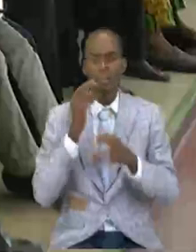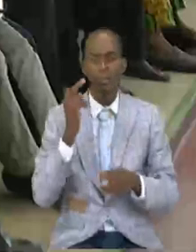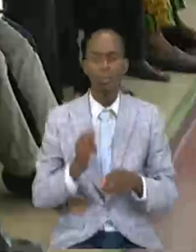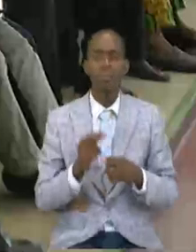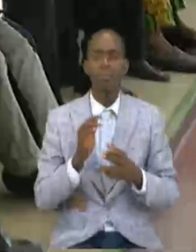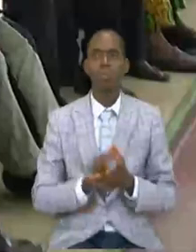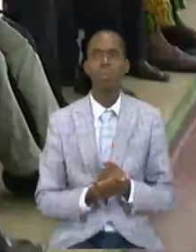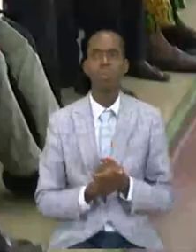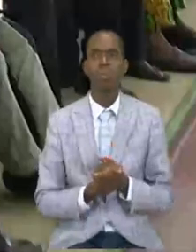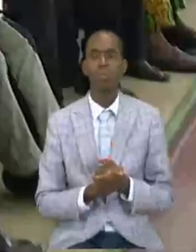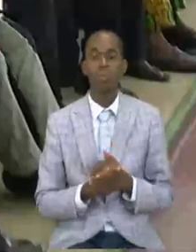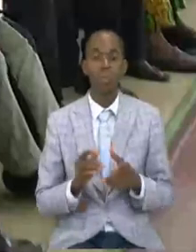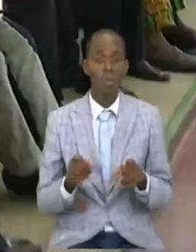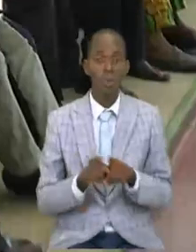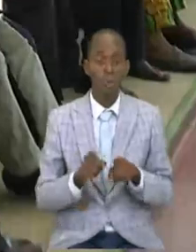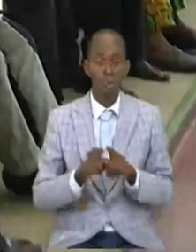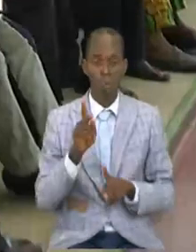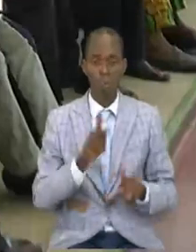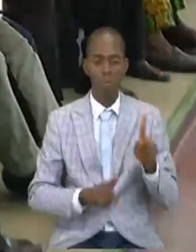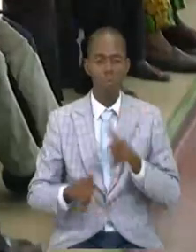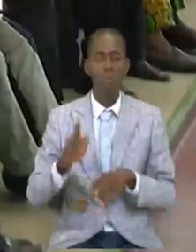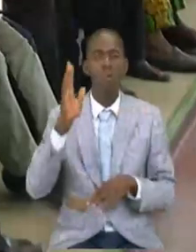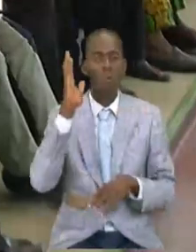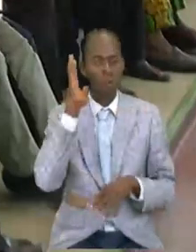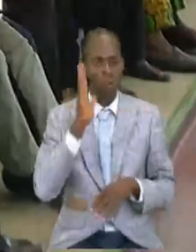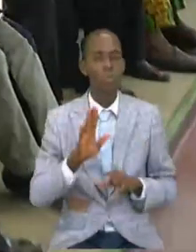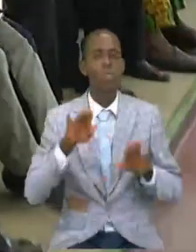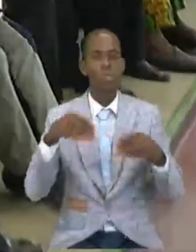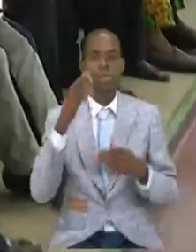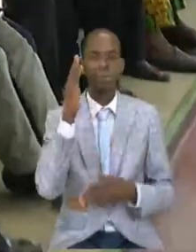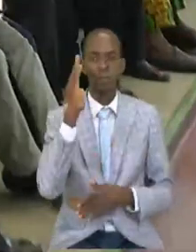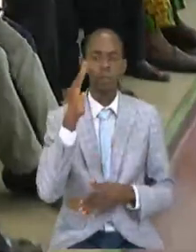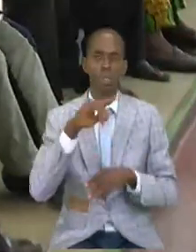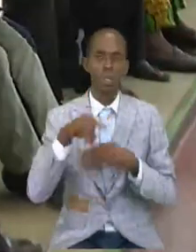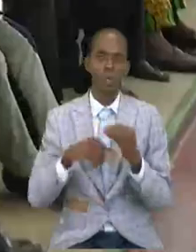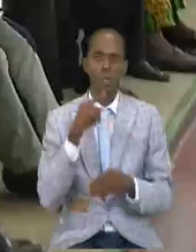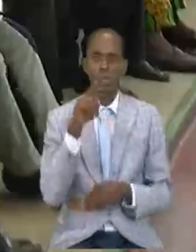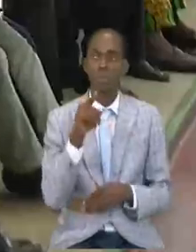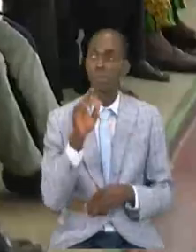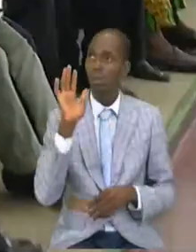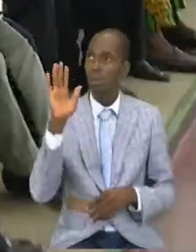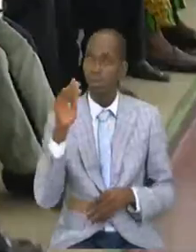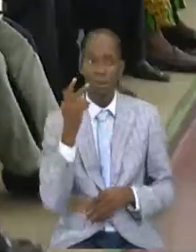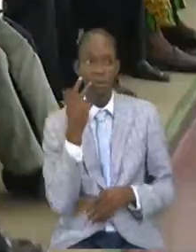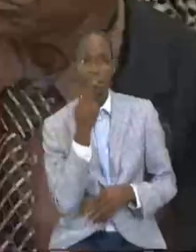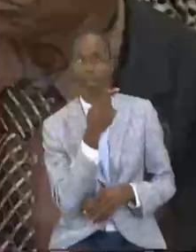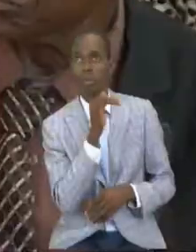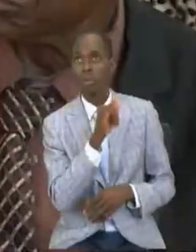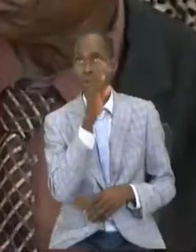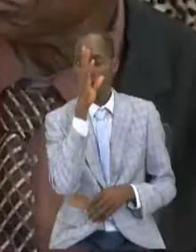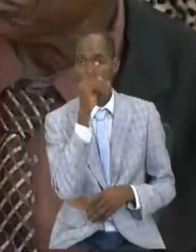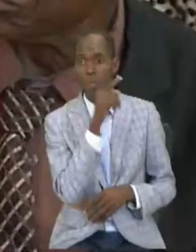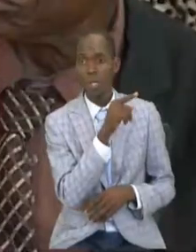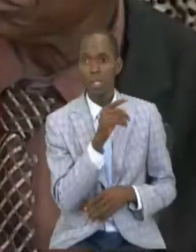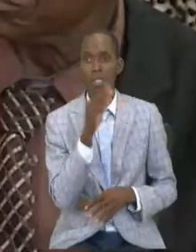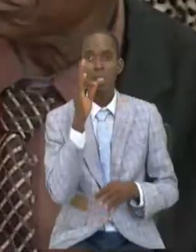progrès au nom de Jésus-Christ. Même les gens vont rendre témoignage de vous. Ils vont dire que, regarde l'homme